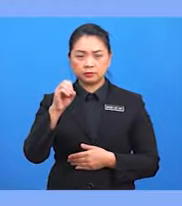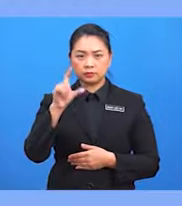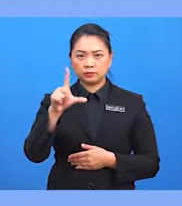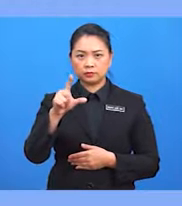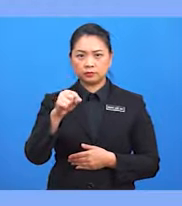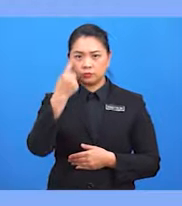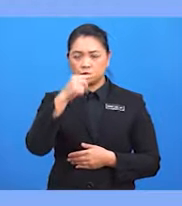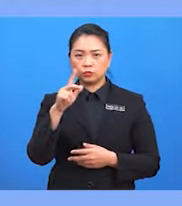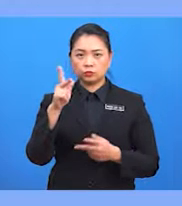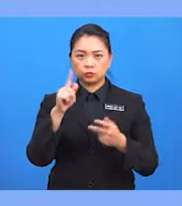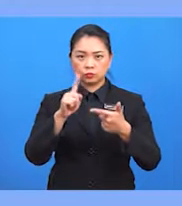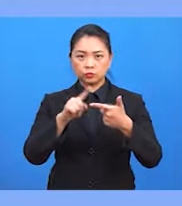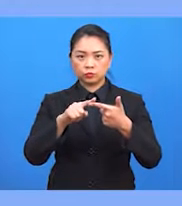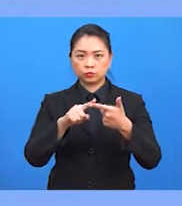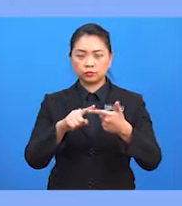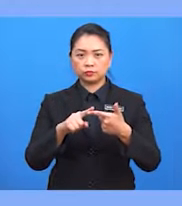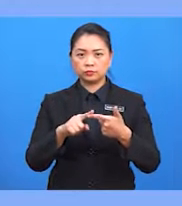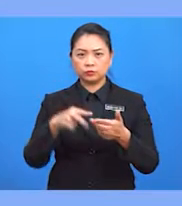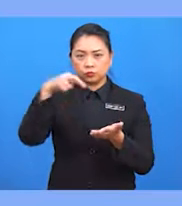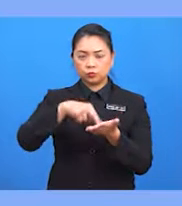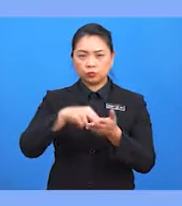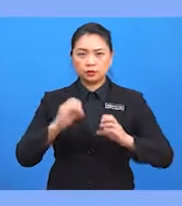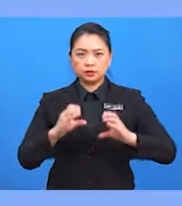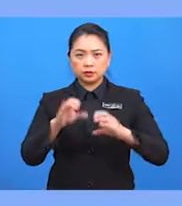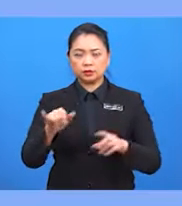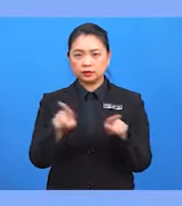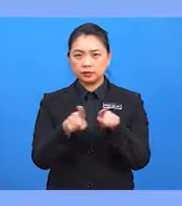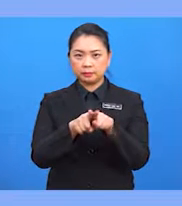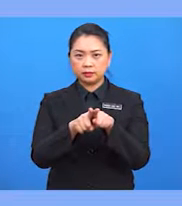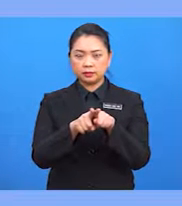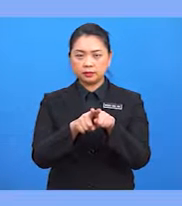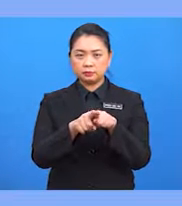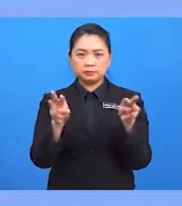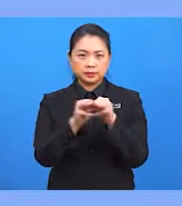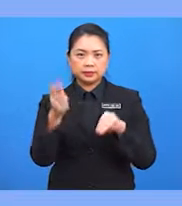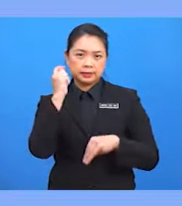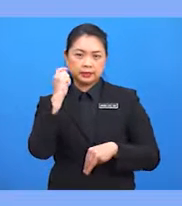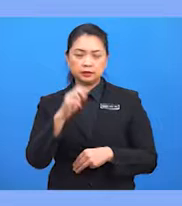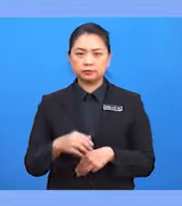kedua. Ulang kaedah yang sama seperti yang kita buat sebelum ini.